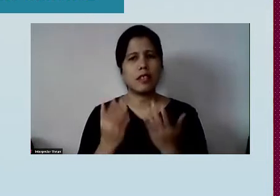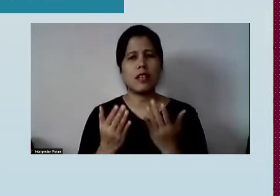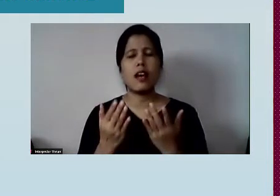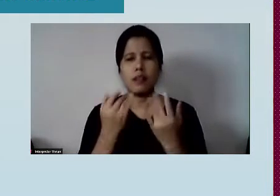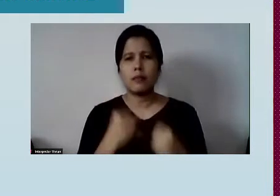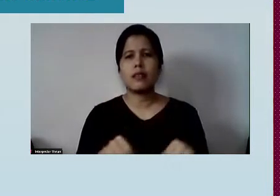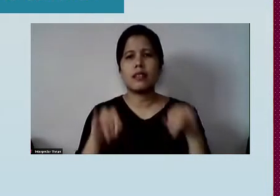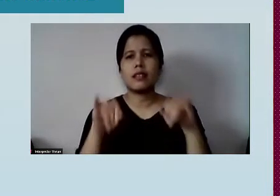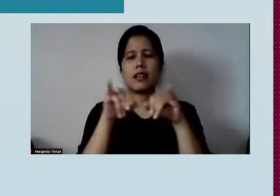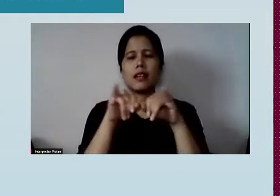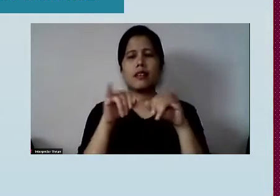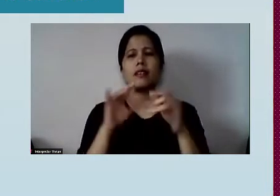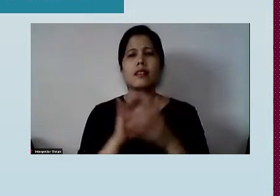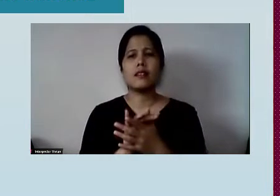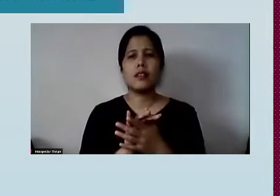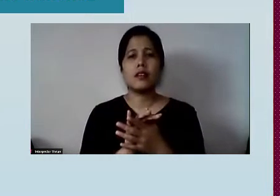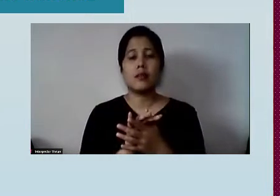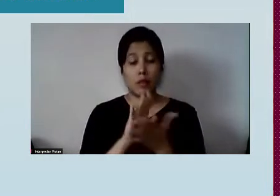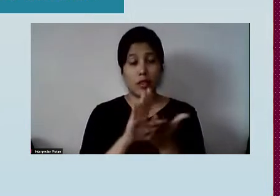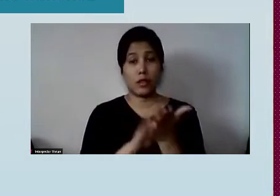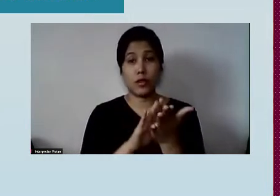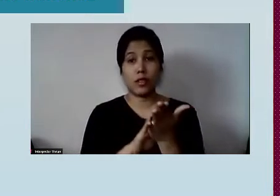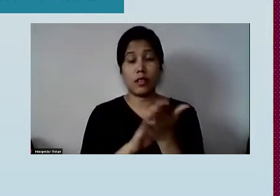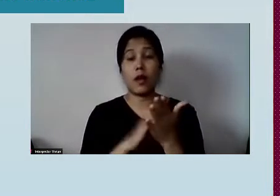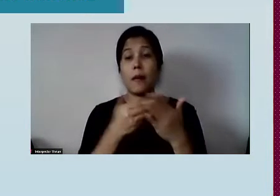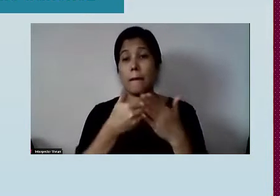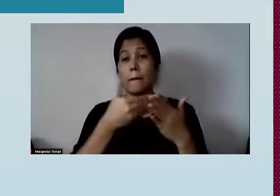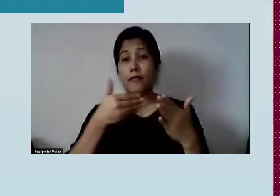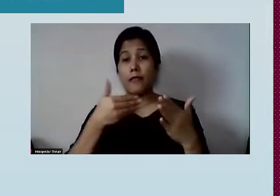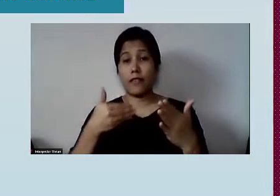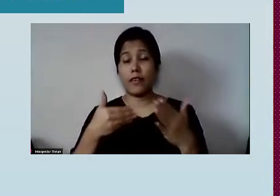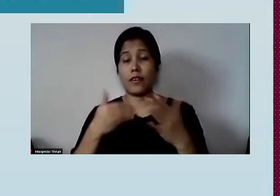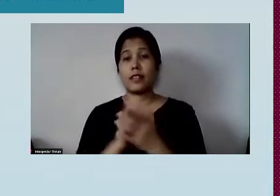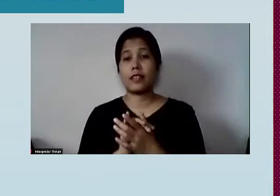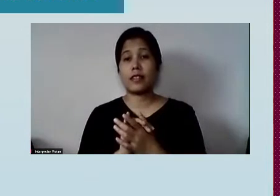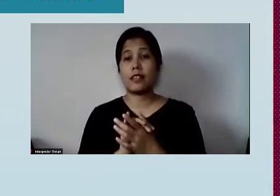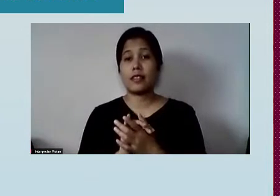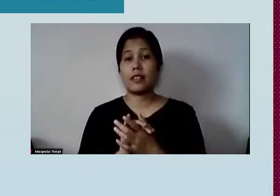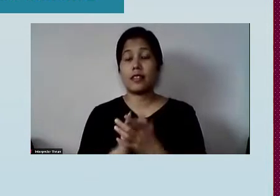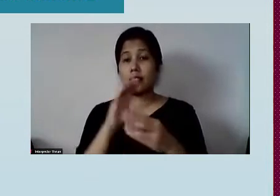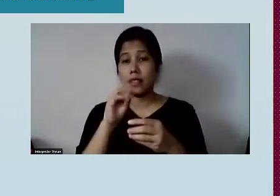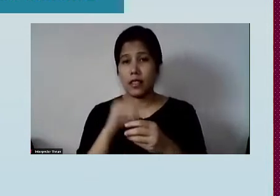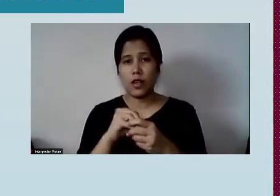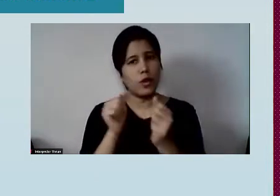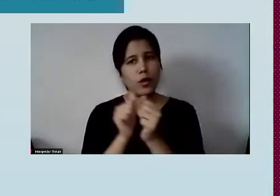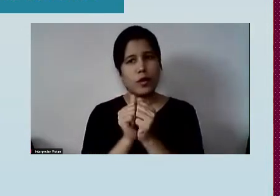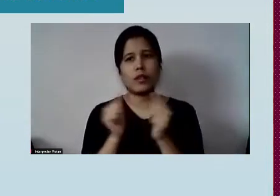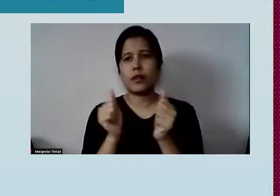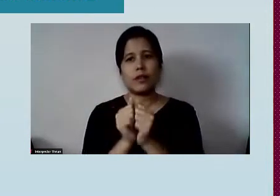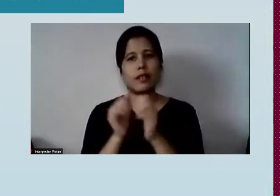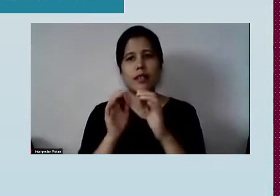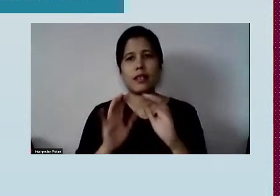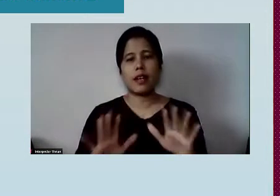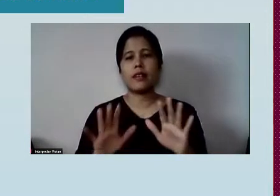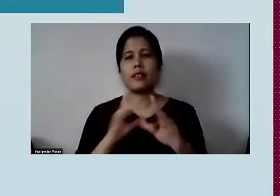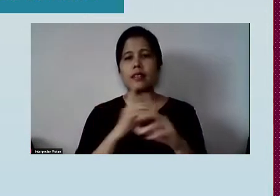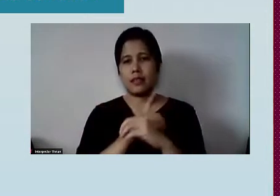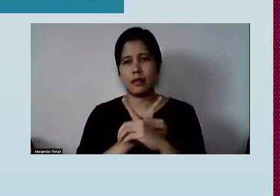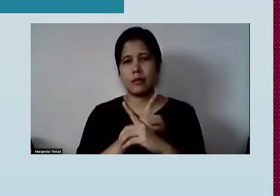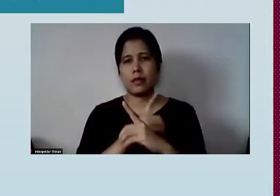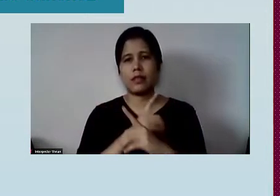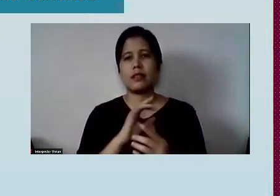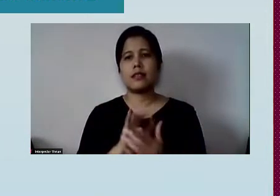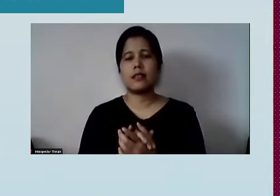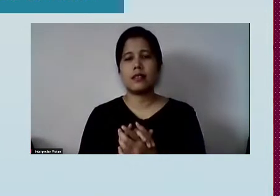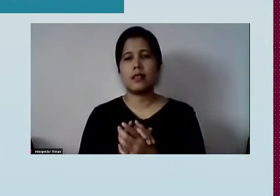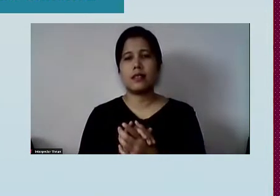mahalaga ang ating mga eskwelahan before admitting yung mga bata with or without disability, hindi nila sinususpect na